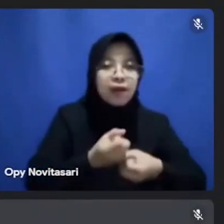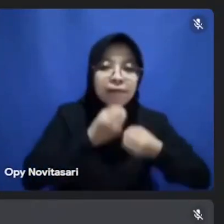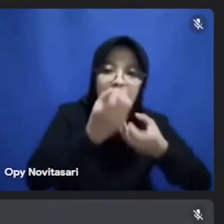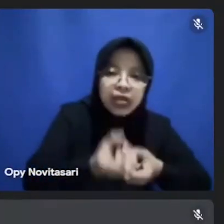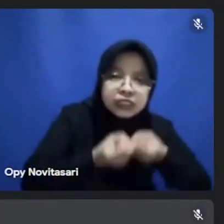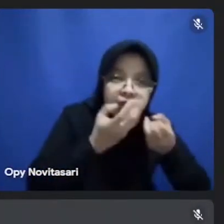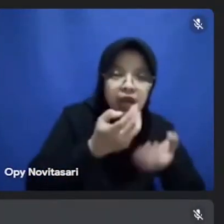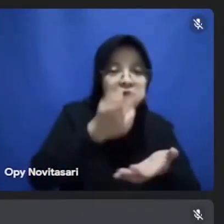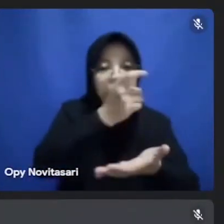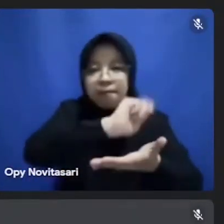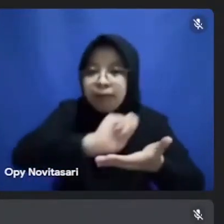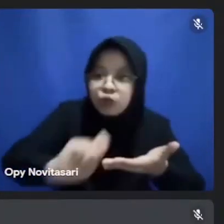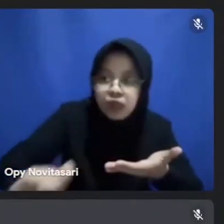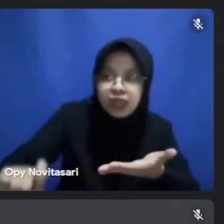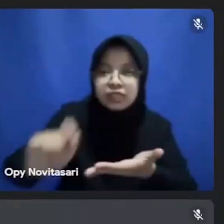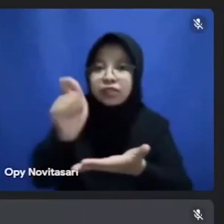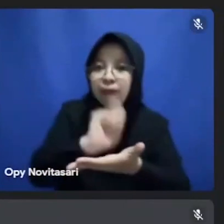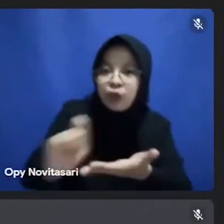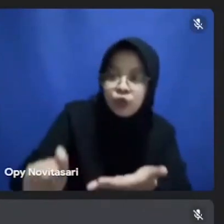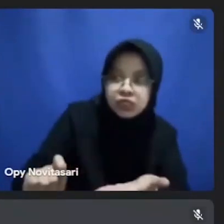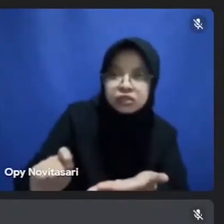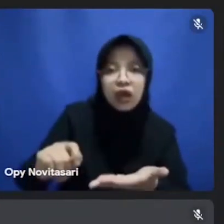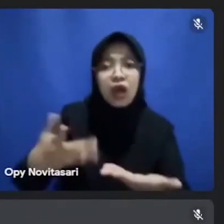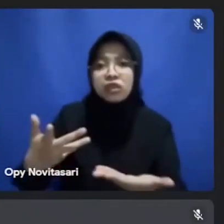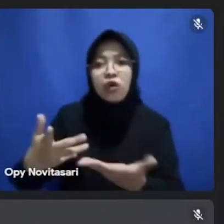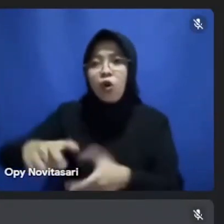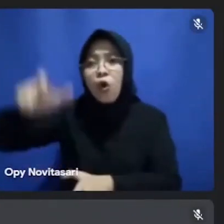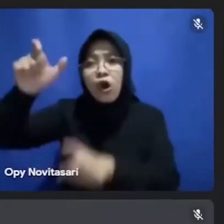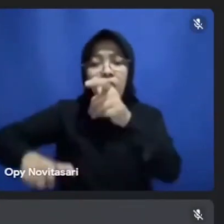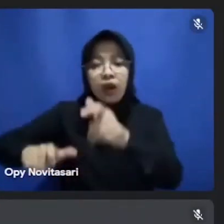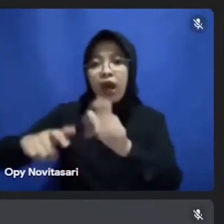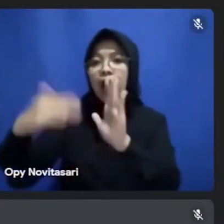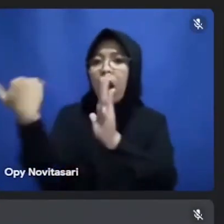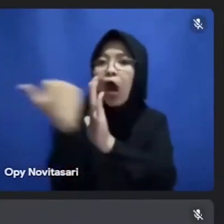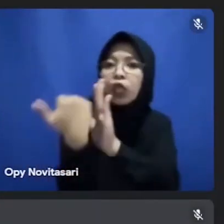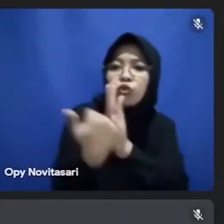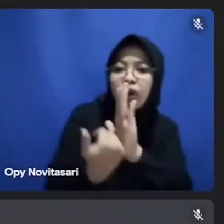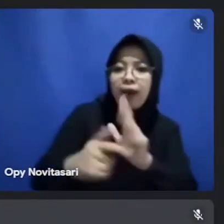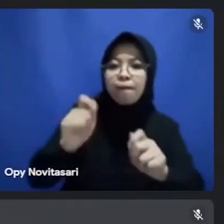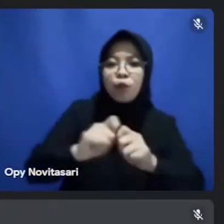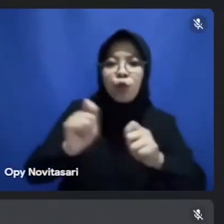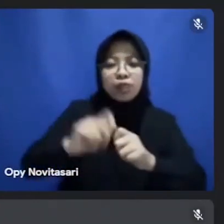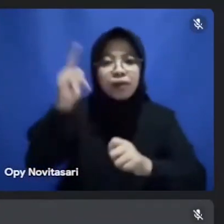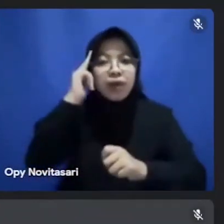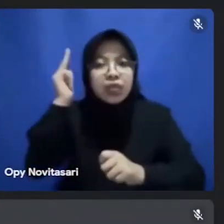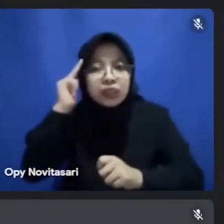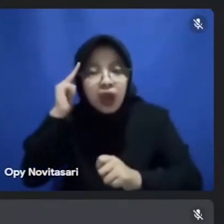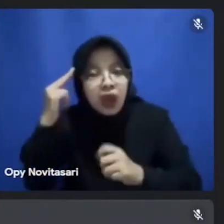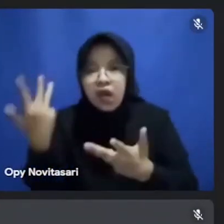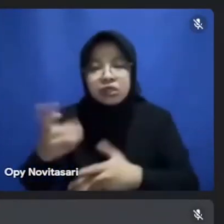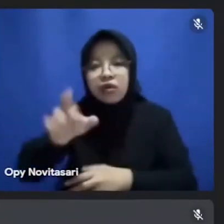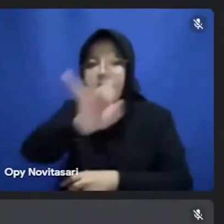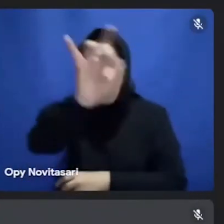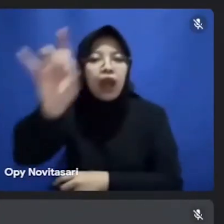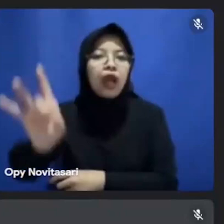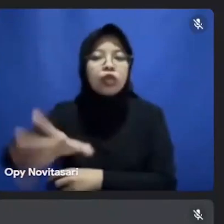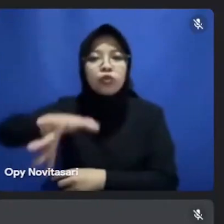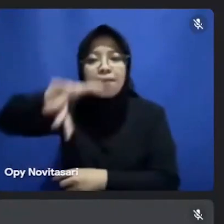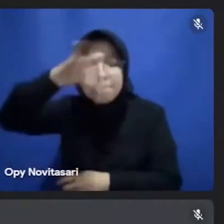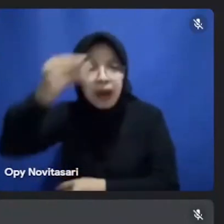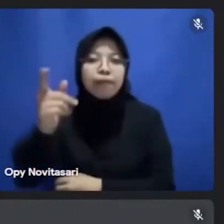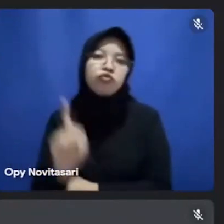is ee pembuat kebijakan ee dan otoritas-otoritas lain